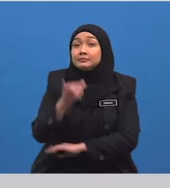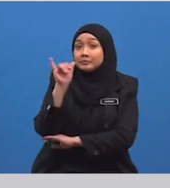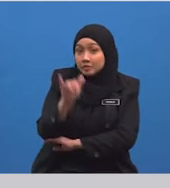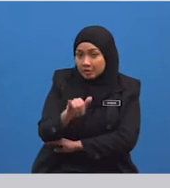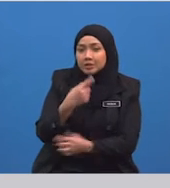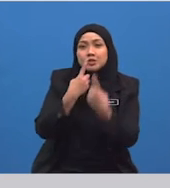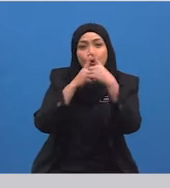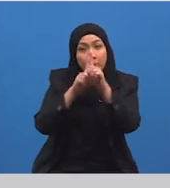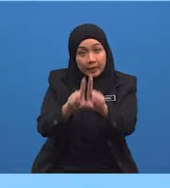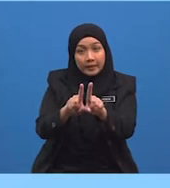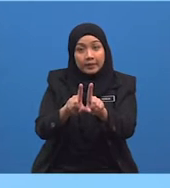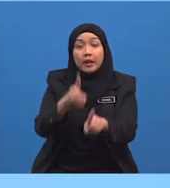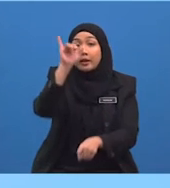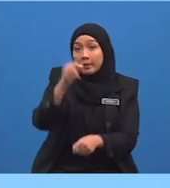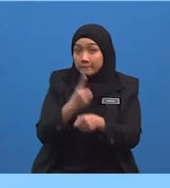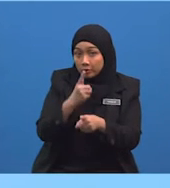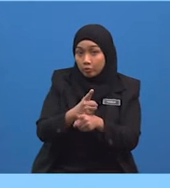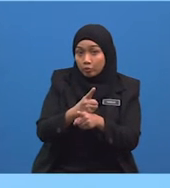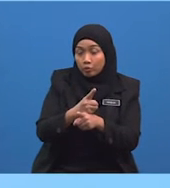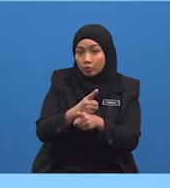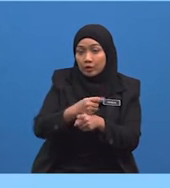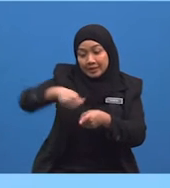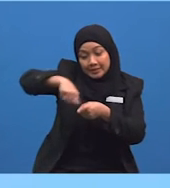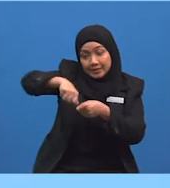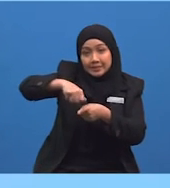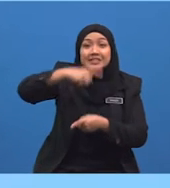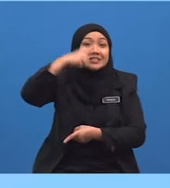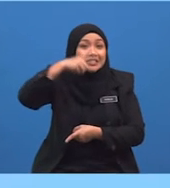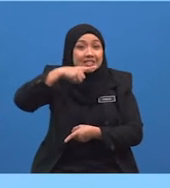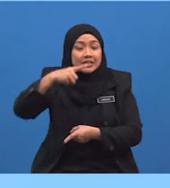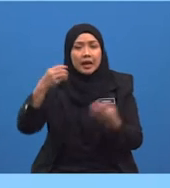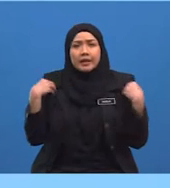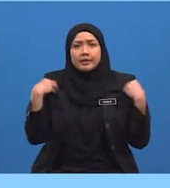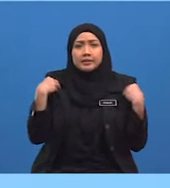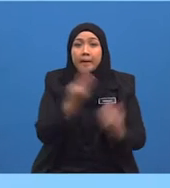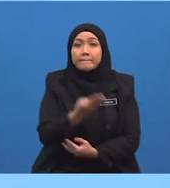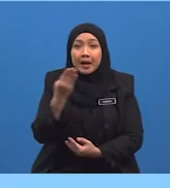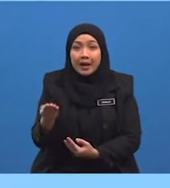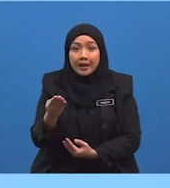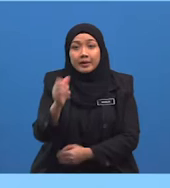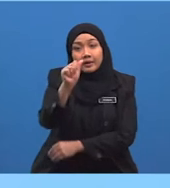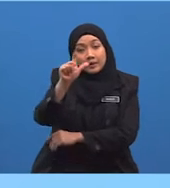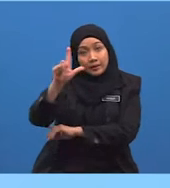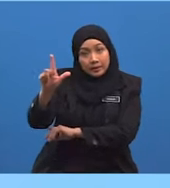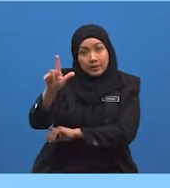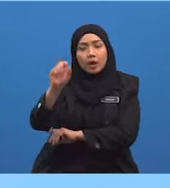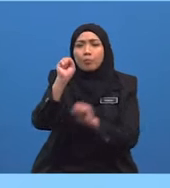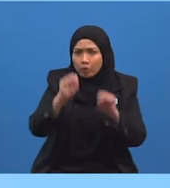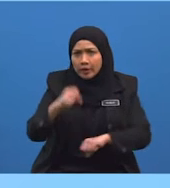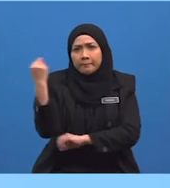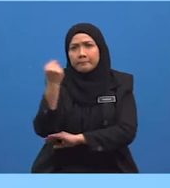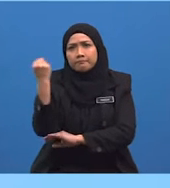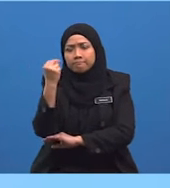Ya, jawapannya ialah ubat gigi mengandungi bahan beralkali yang dapat